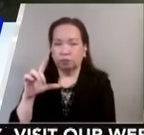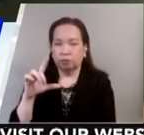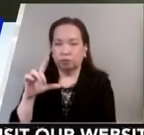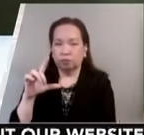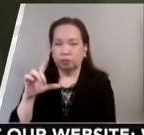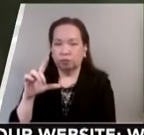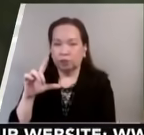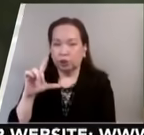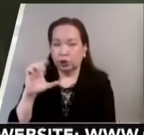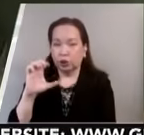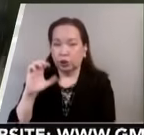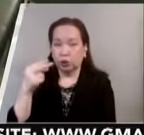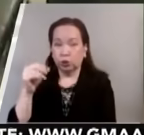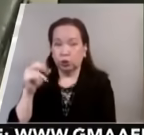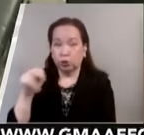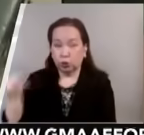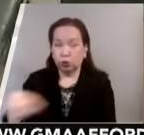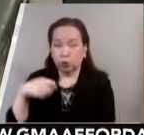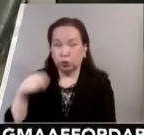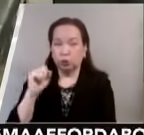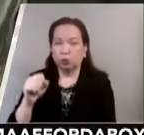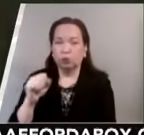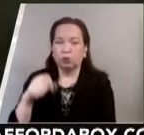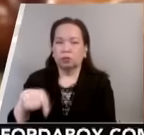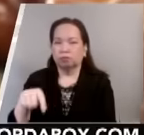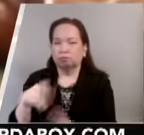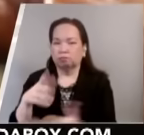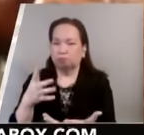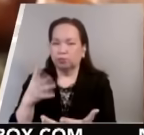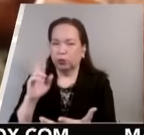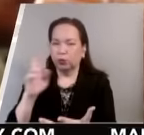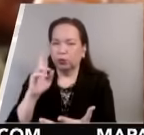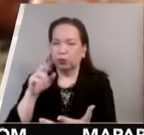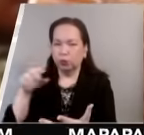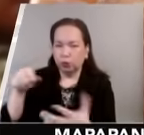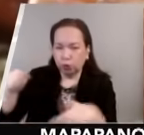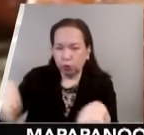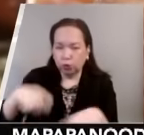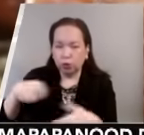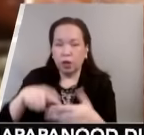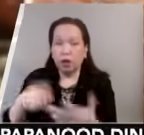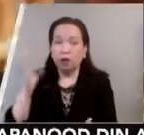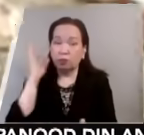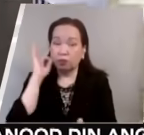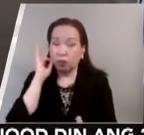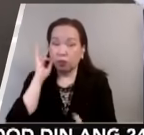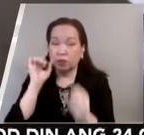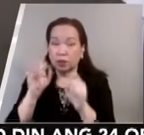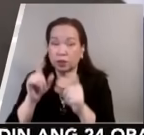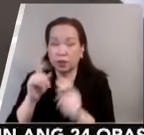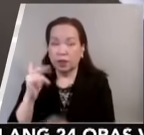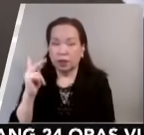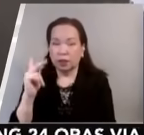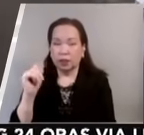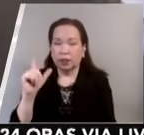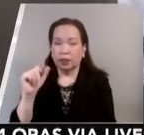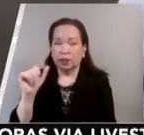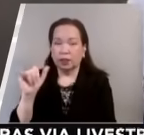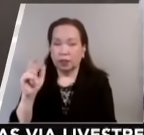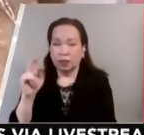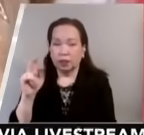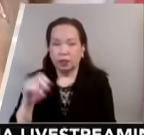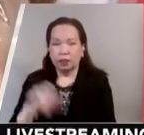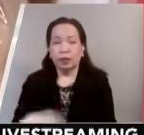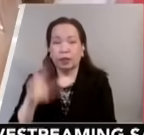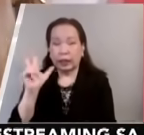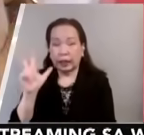Para naman sa mga naghahanap ng bilog na prutas may mabibili niyan sa Kalayaan Avenue PH for PH ang melon